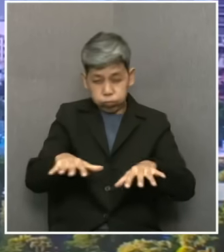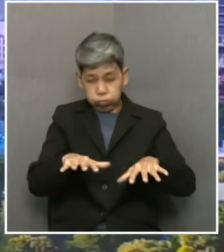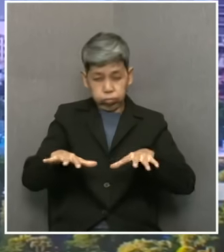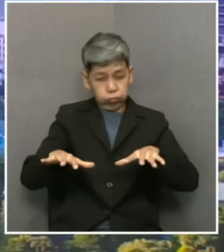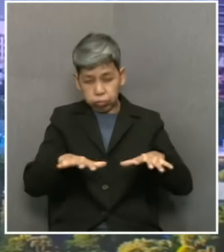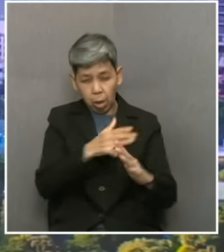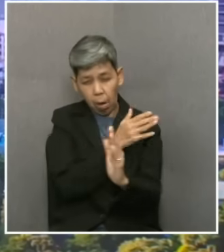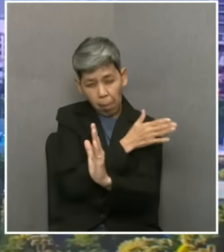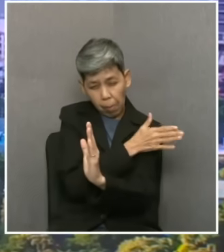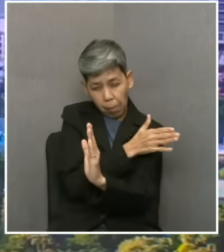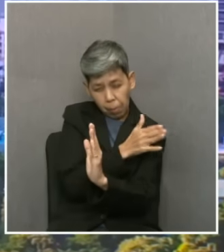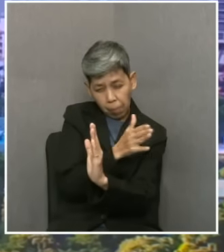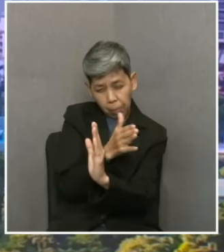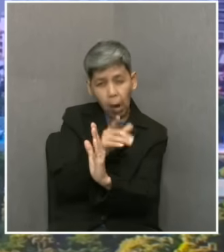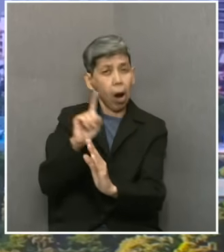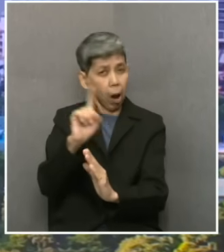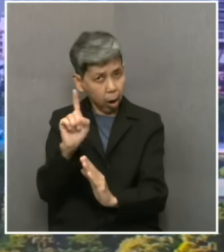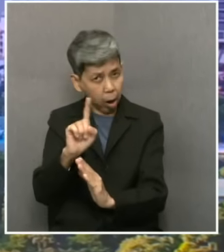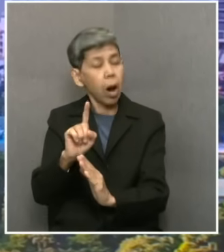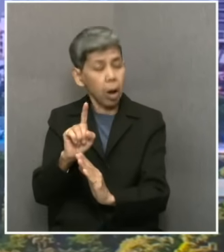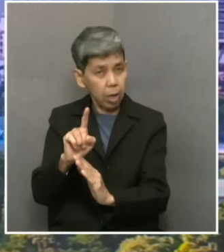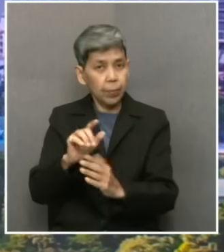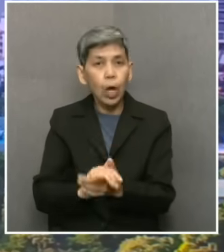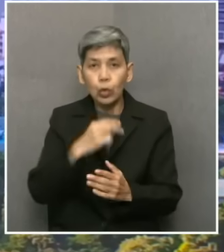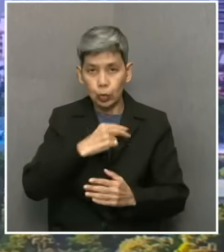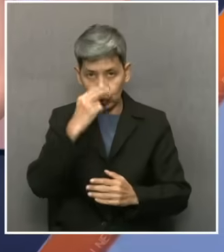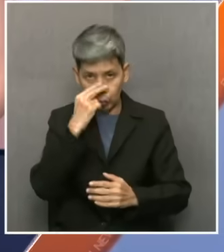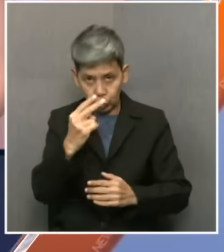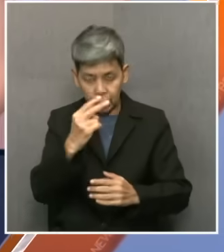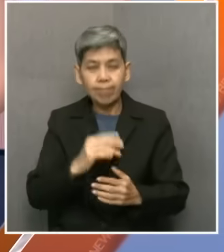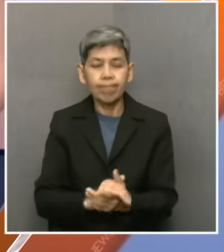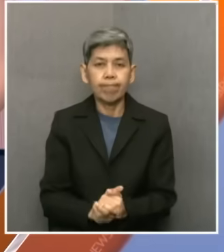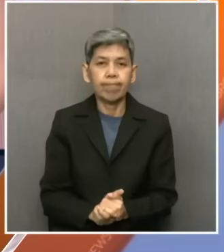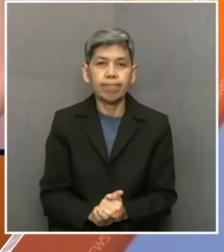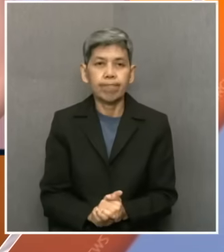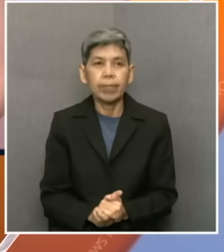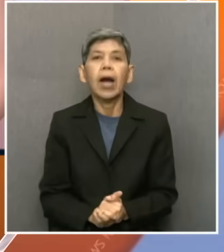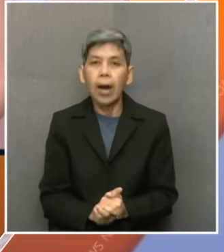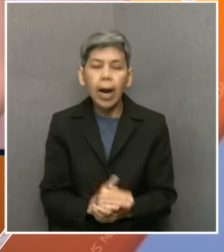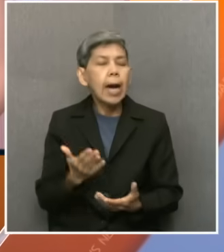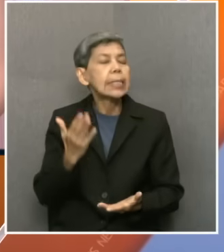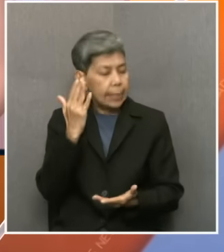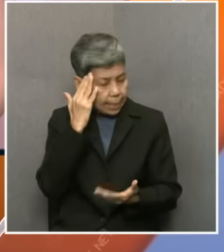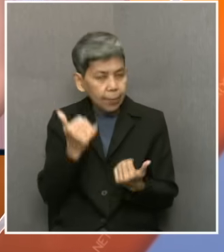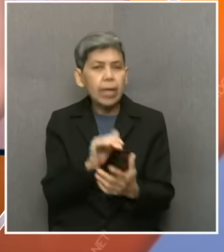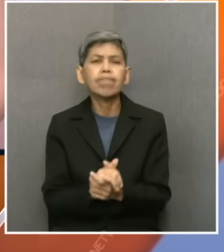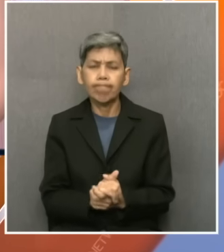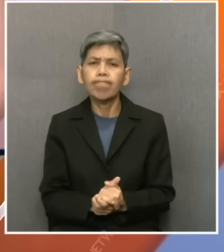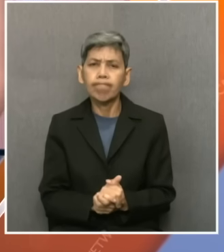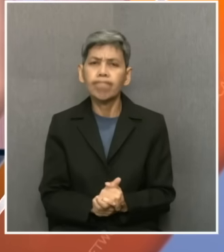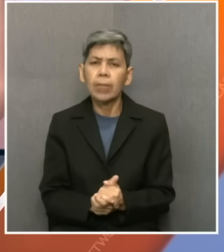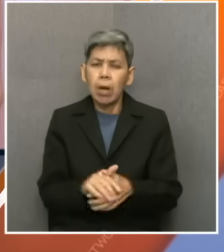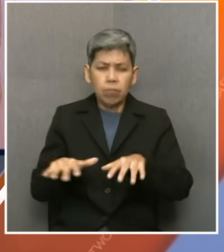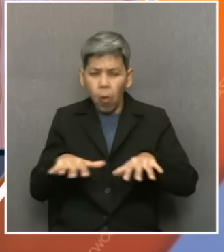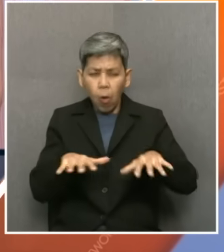ขึ้นบ้างในมุมไหนของโลกและความรุนแรงเป็นอย่างไรติดตามพร้อมกันกับคุณแอมชนทิชาครับ อย่างที่เราทราบกันนะคะคุณนิวคุณผู้ชมคะแผ่น